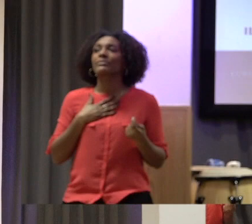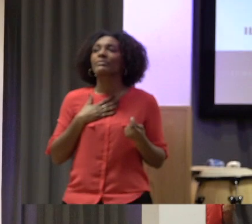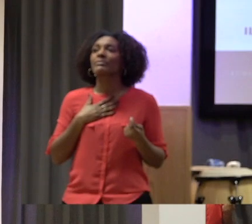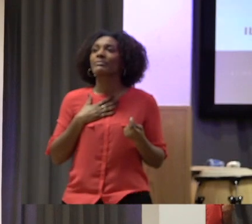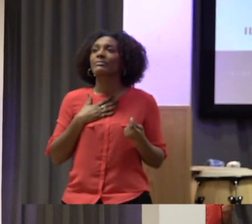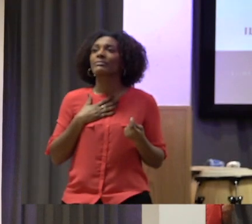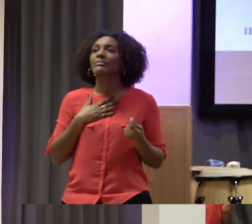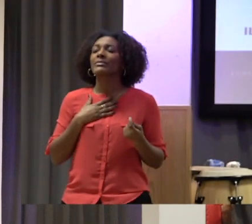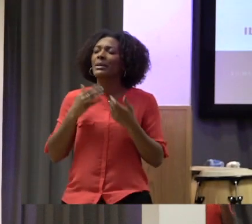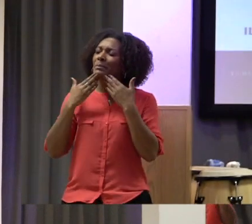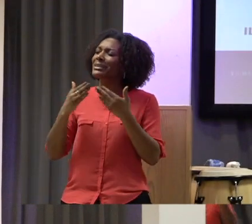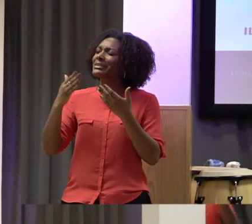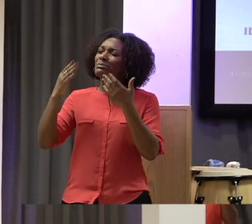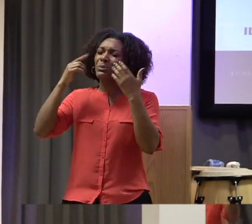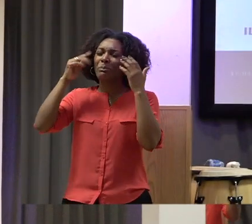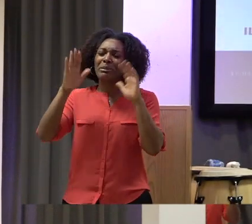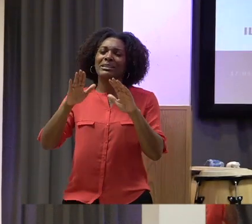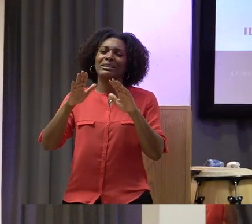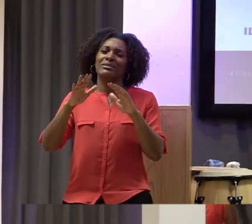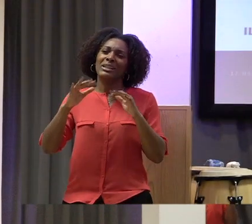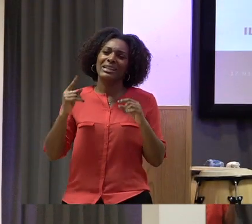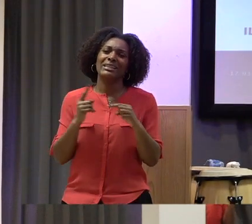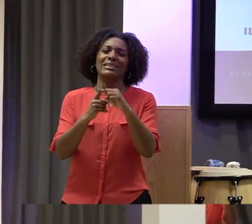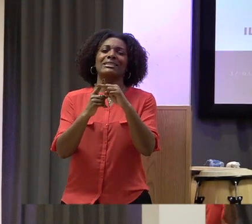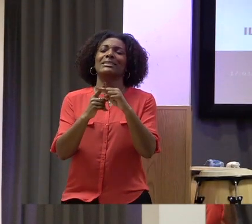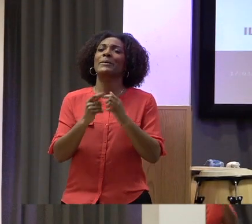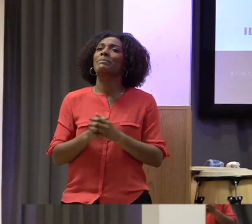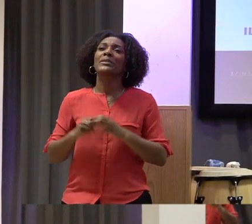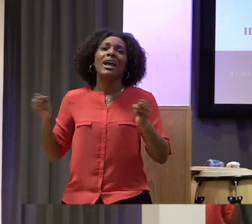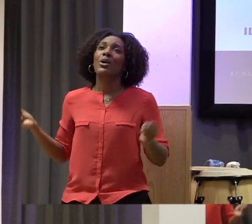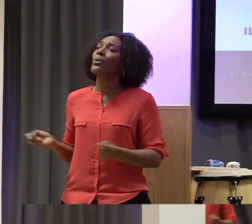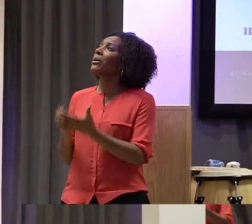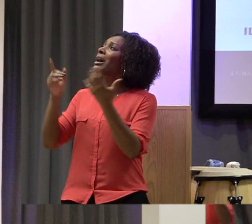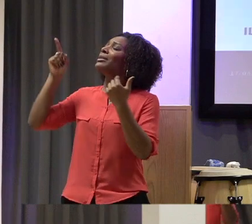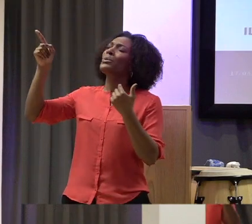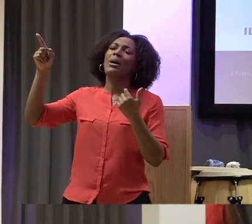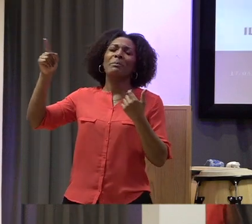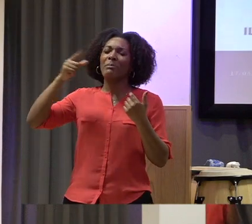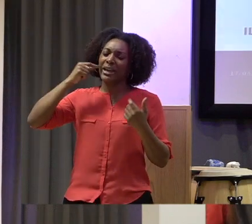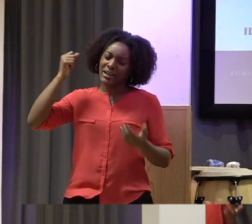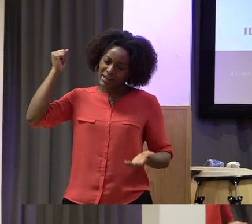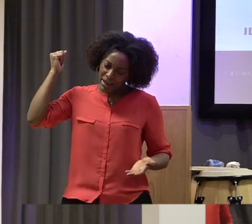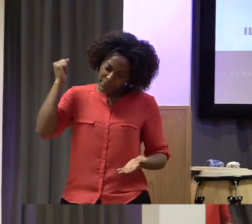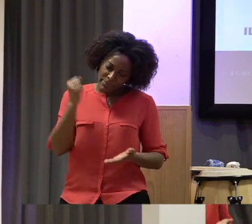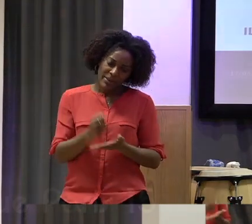Merci de bénir ton Église, Seigneur. Que toute la gloire te revienne, notre Dieu. Amen.